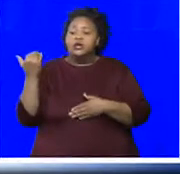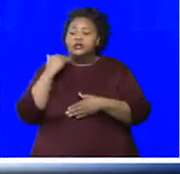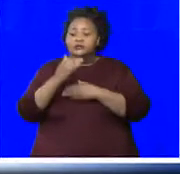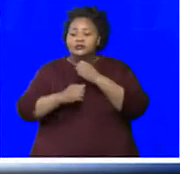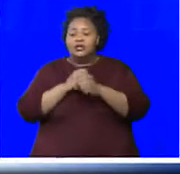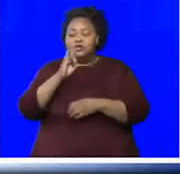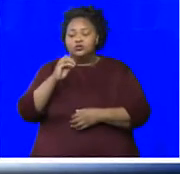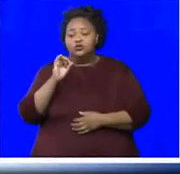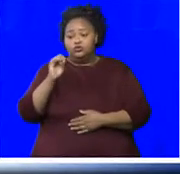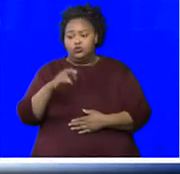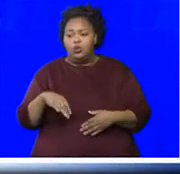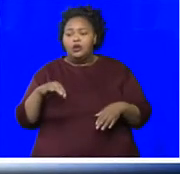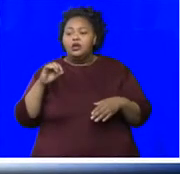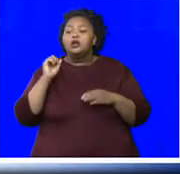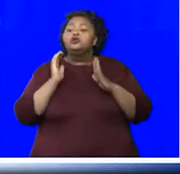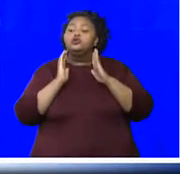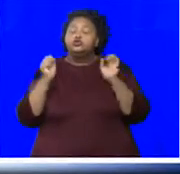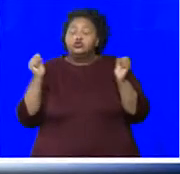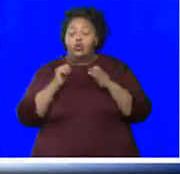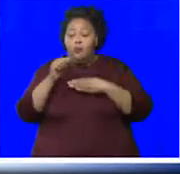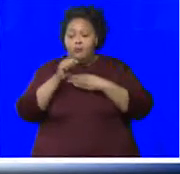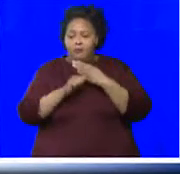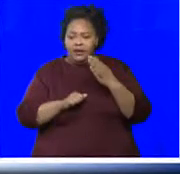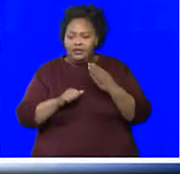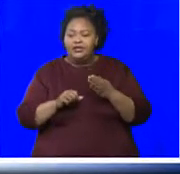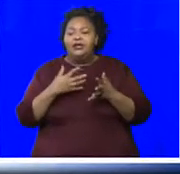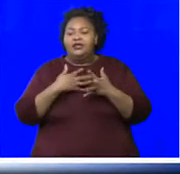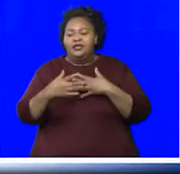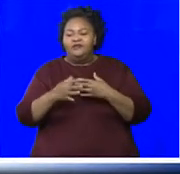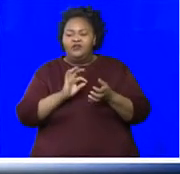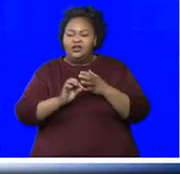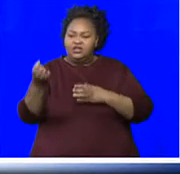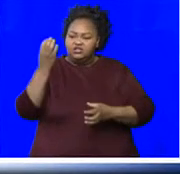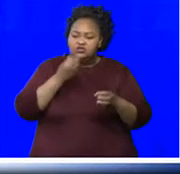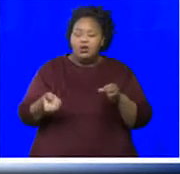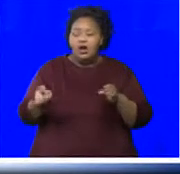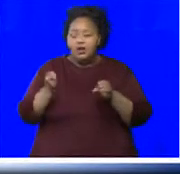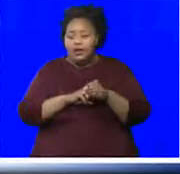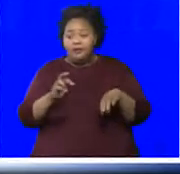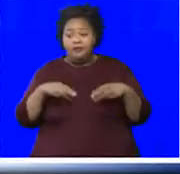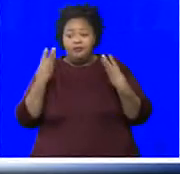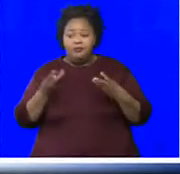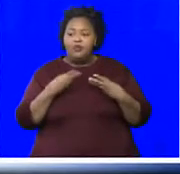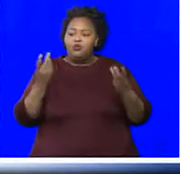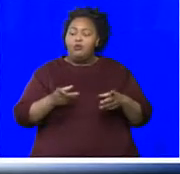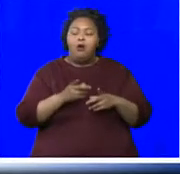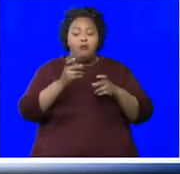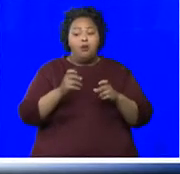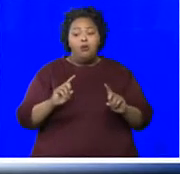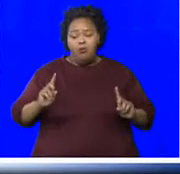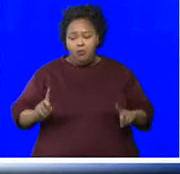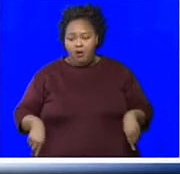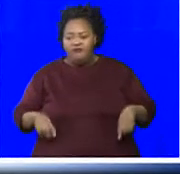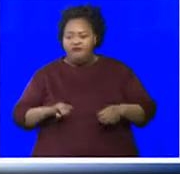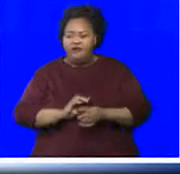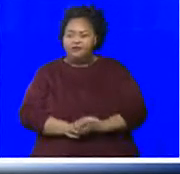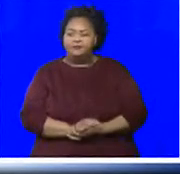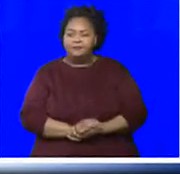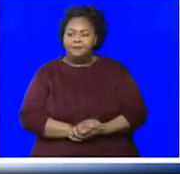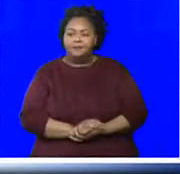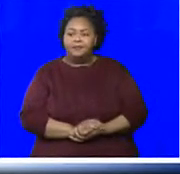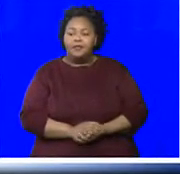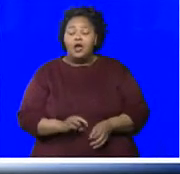wa 2021. Lilungelo lokuphila nelungelo lokuba nemphahla lokushicilela emthethweni sisekelo welive lamaSwati